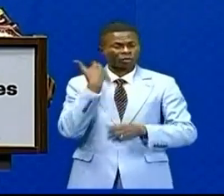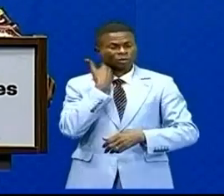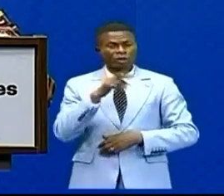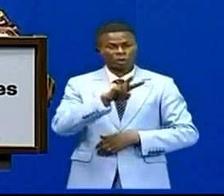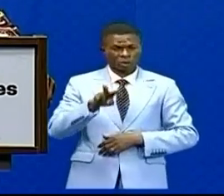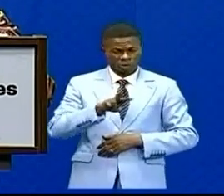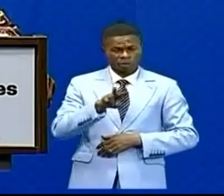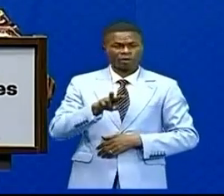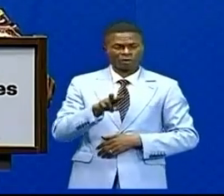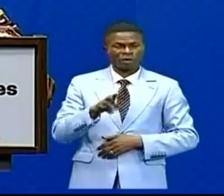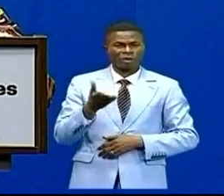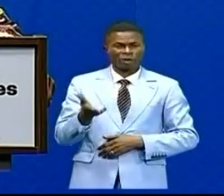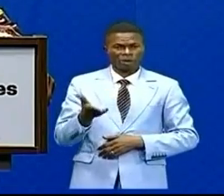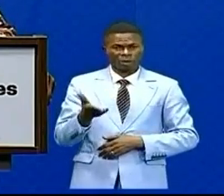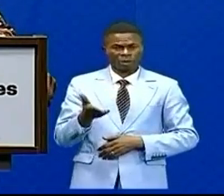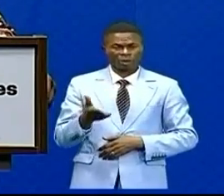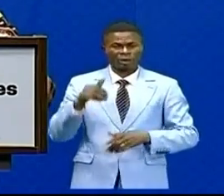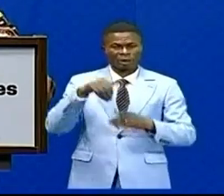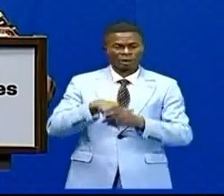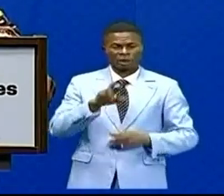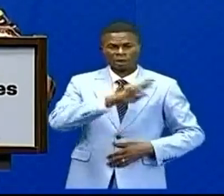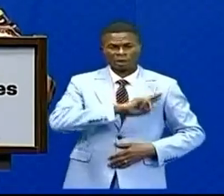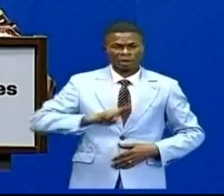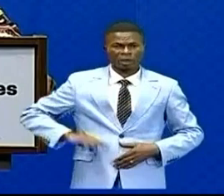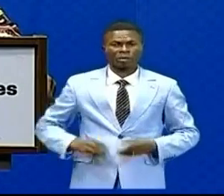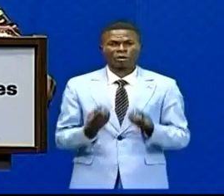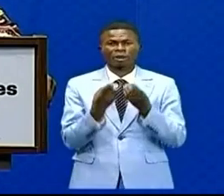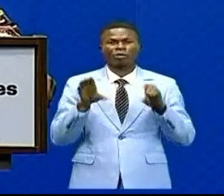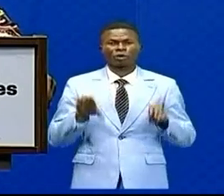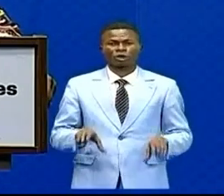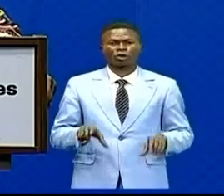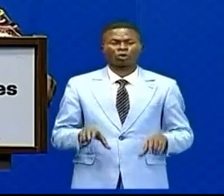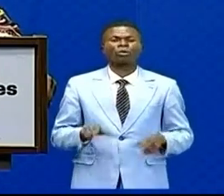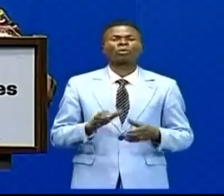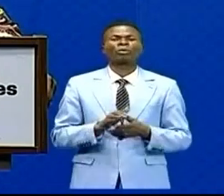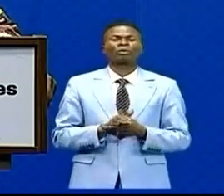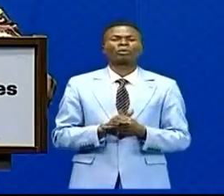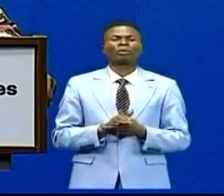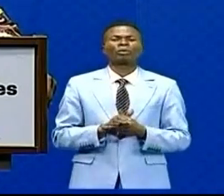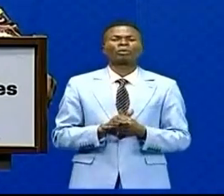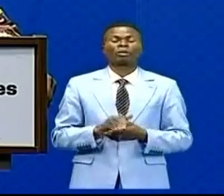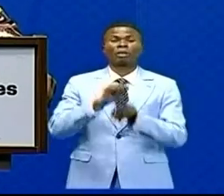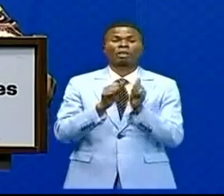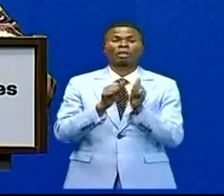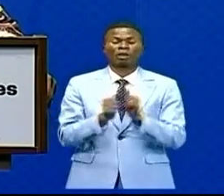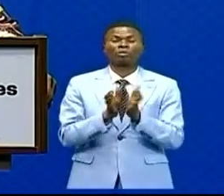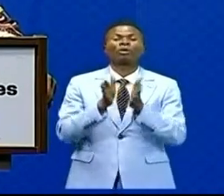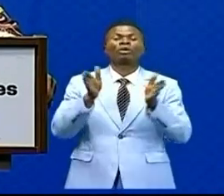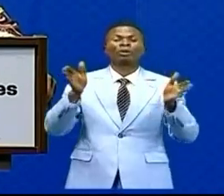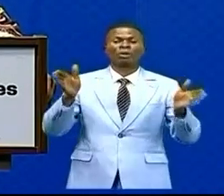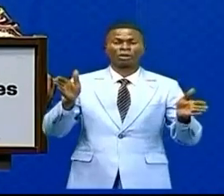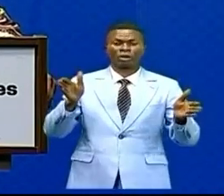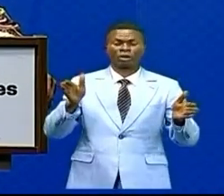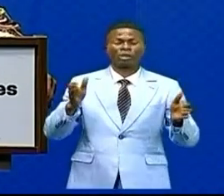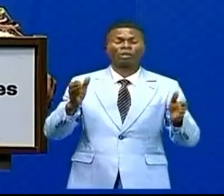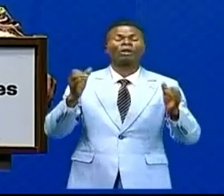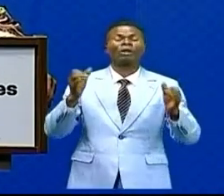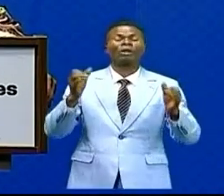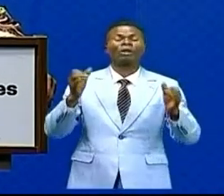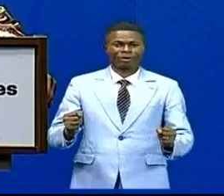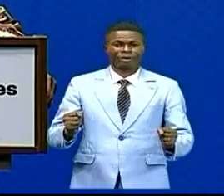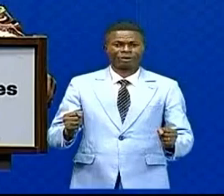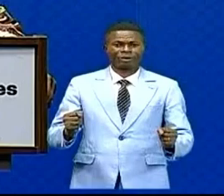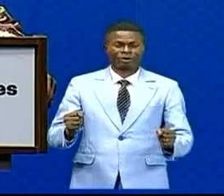à COVID-19 en République démocratique du Congo. La situation générale reste stable